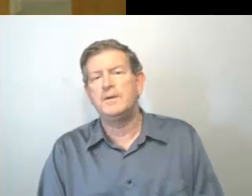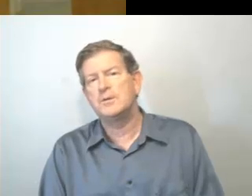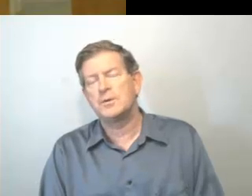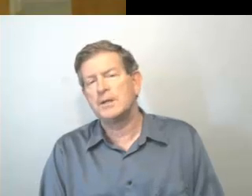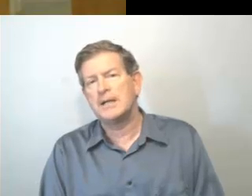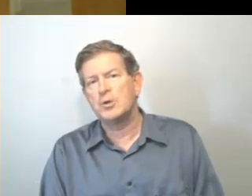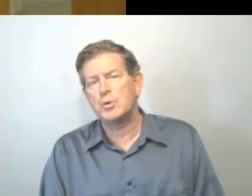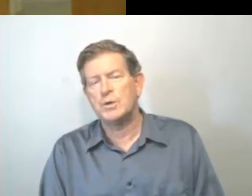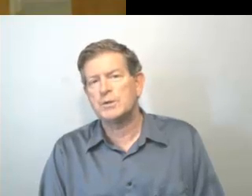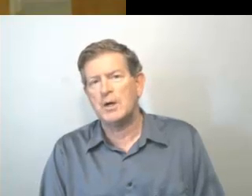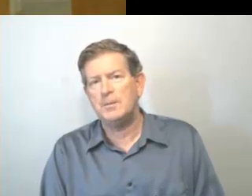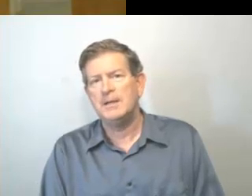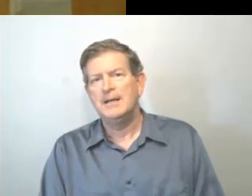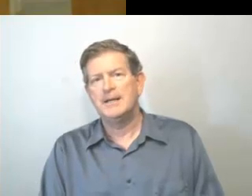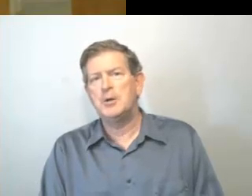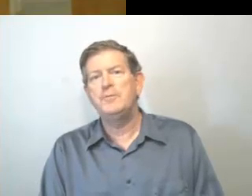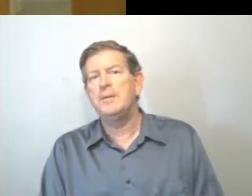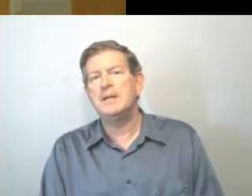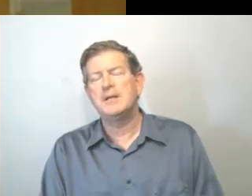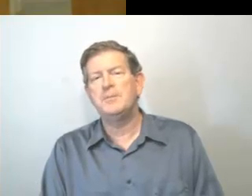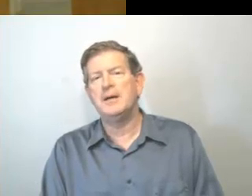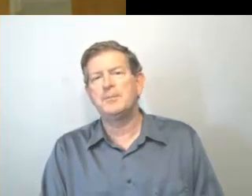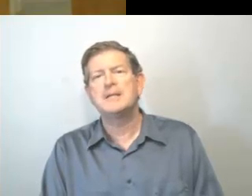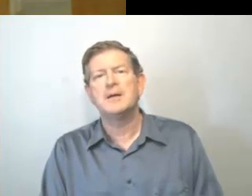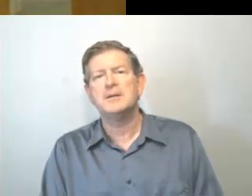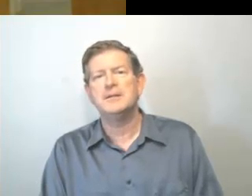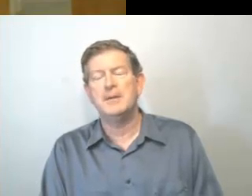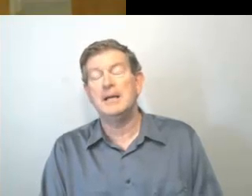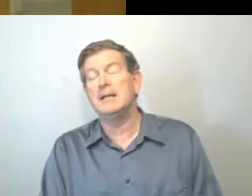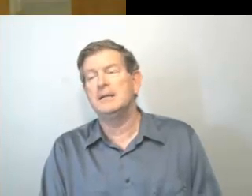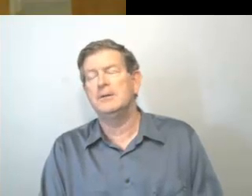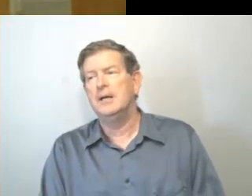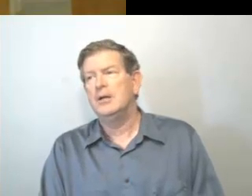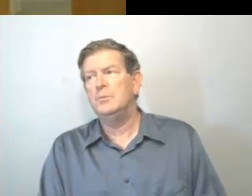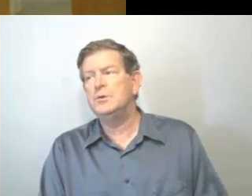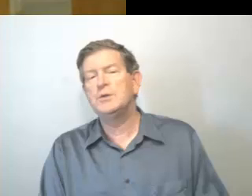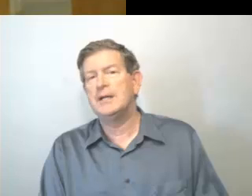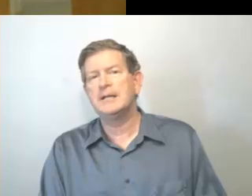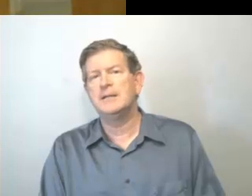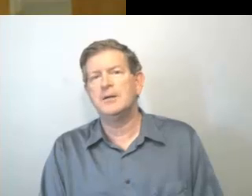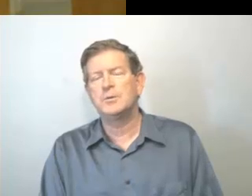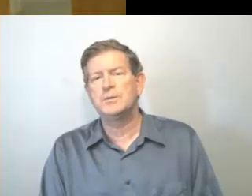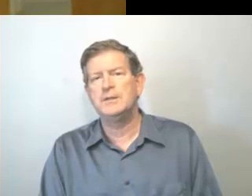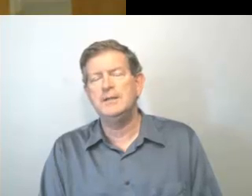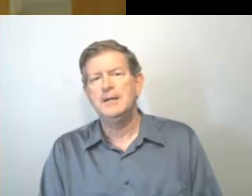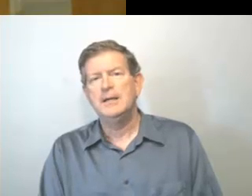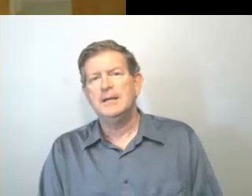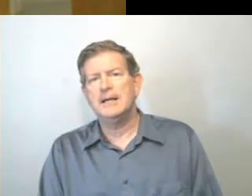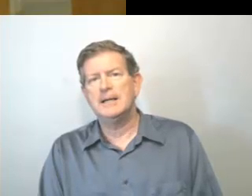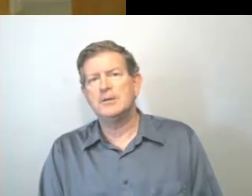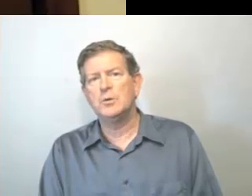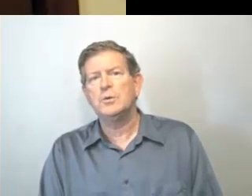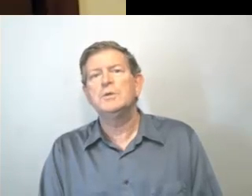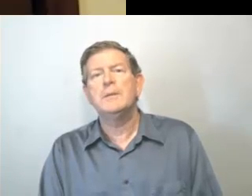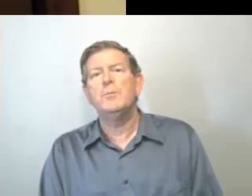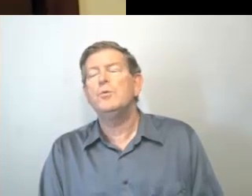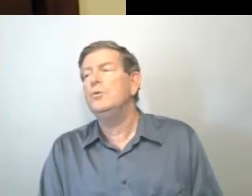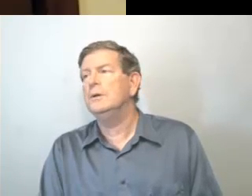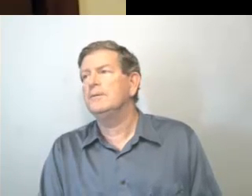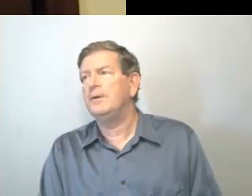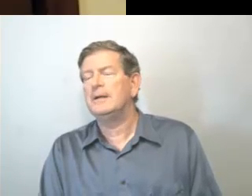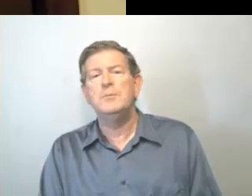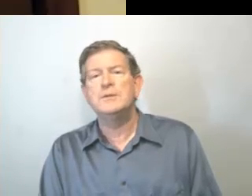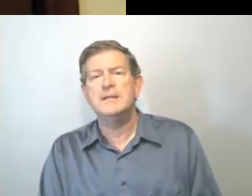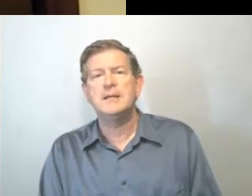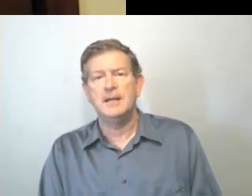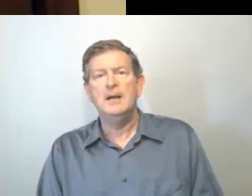des 9 qui sont en train de jouer ensemble. La neuvième n'était pas présente, mais elle était une musicienne excellente aussi. Donc nous aimons